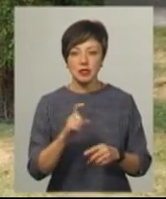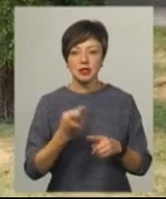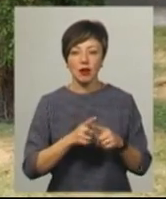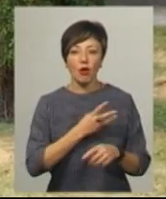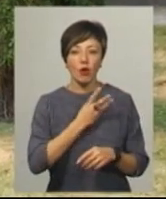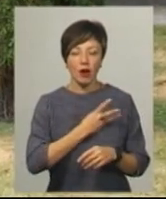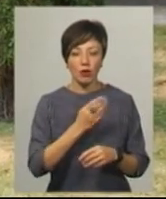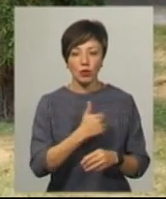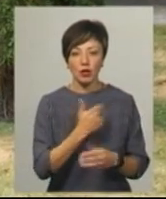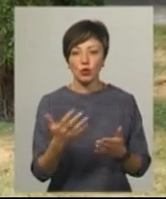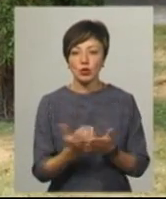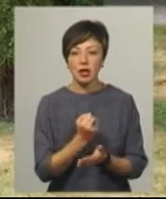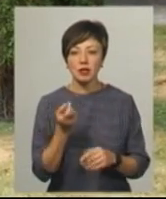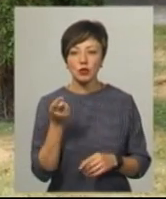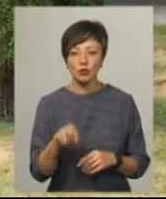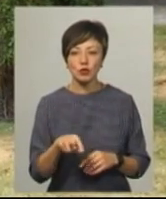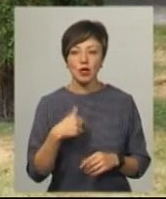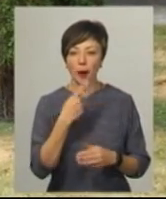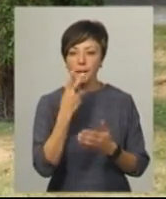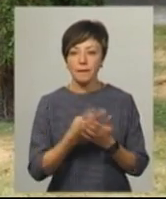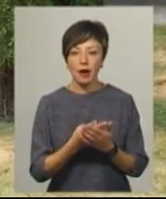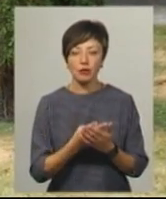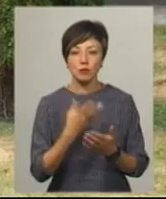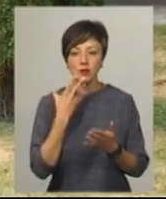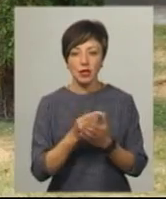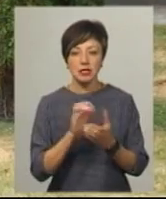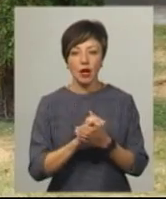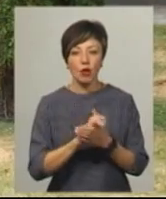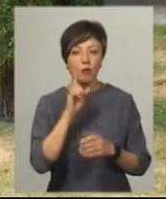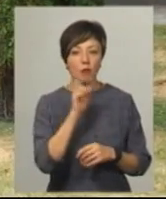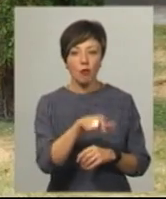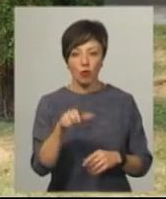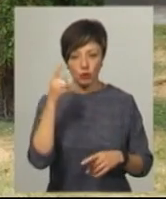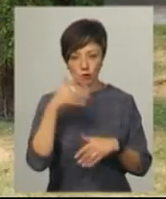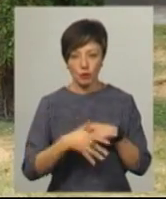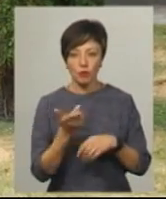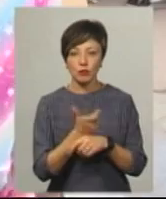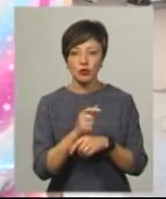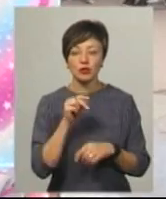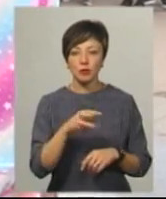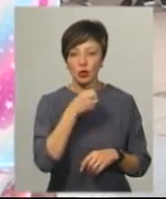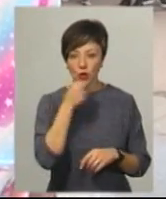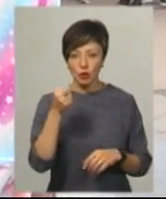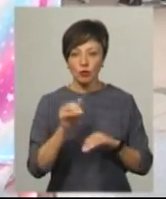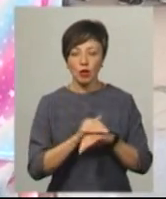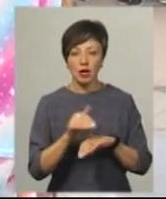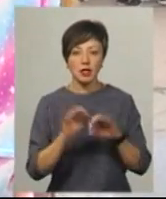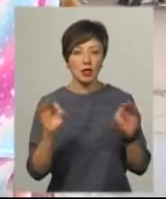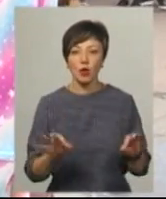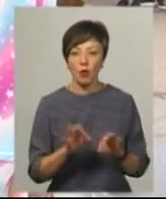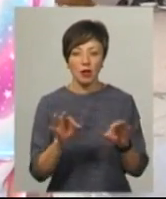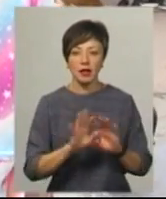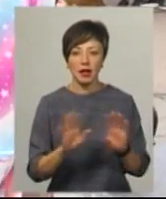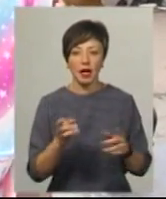горять. Я хотіла чогось досягти, тому що я бачу по своїх знайомих, що молодь це усвідомлює більше, ніж дорослі. Будь ласка, ніколи не